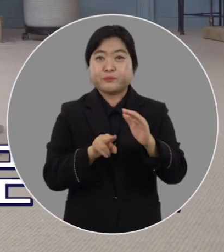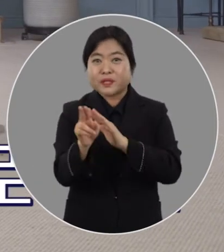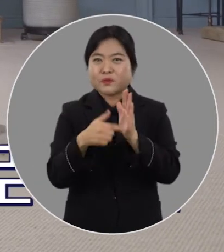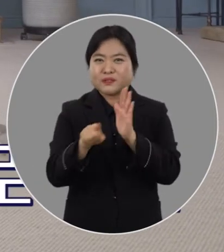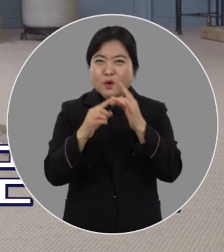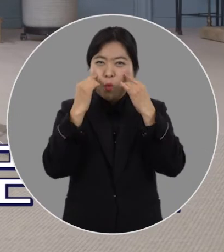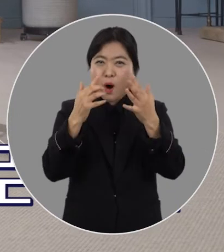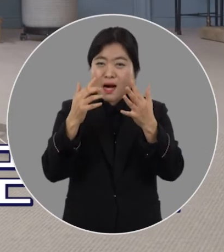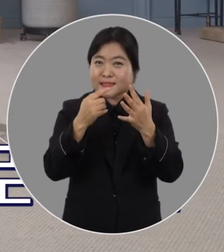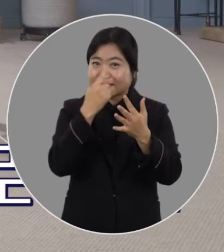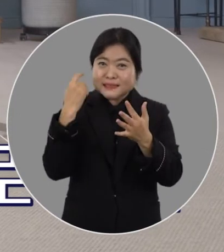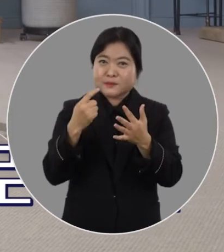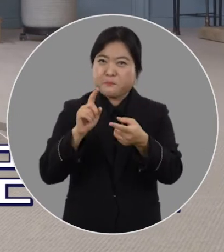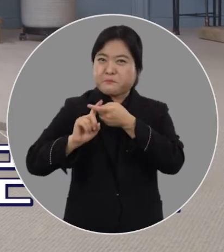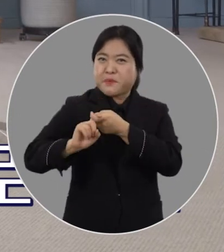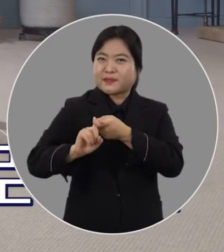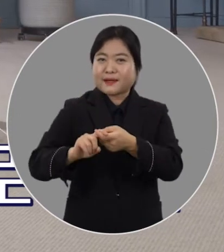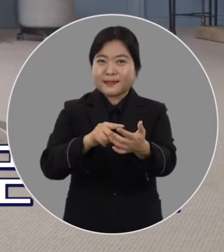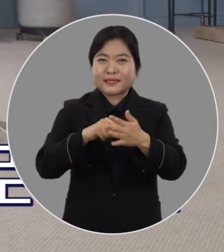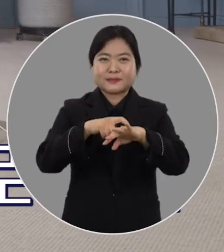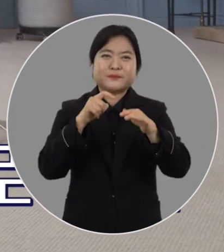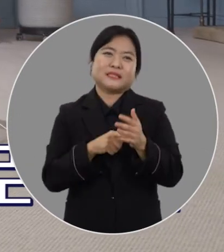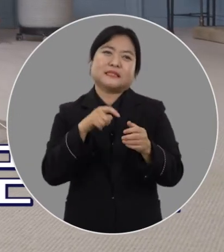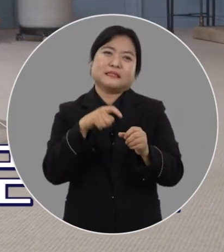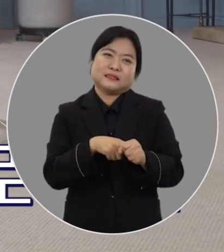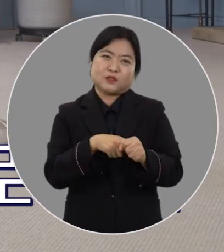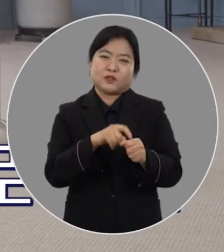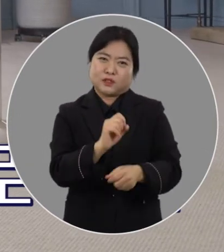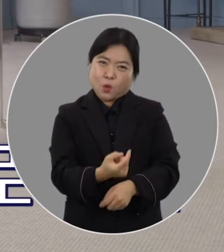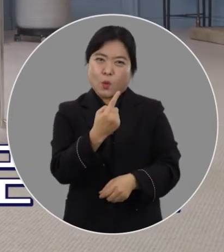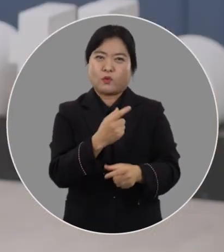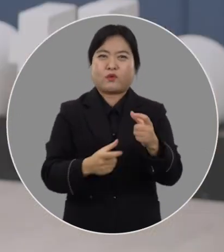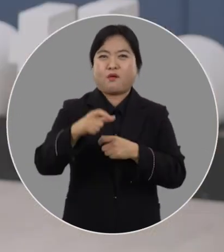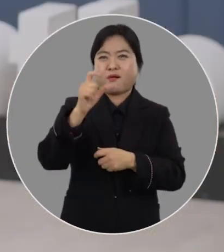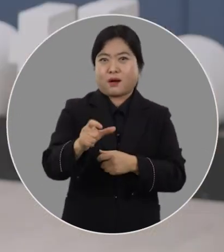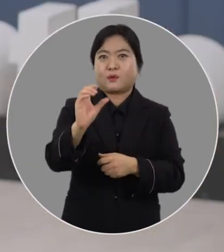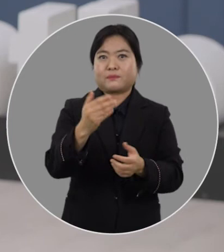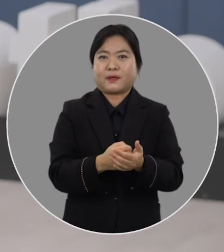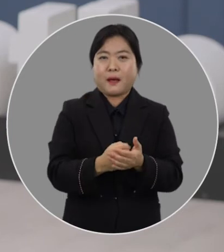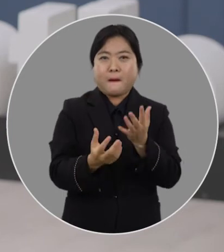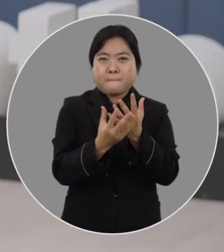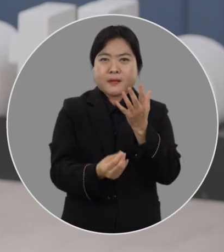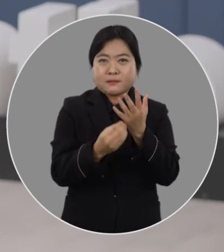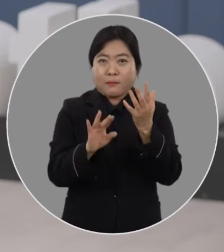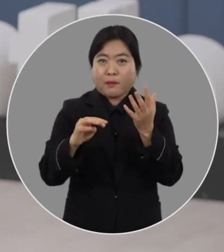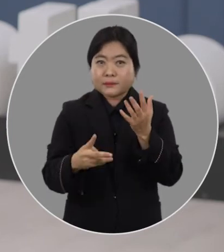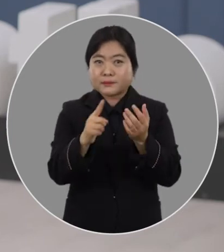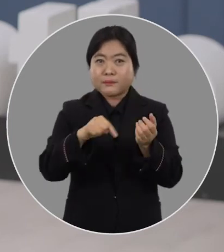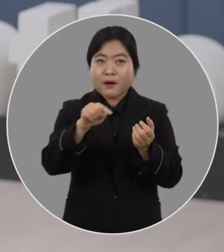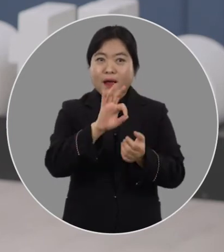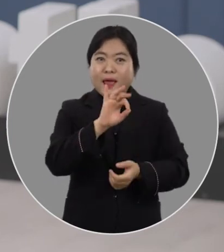편향을 나타내는 심리적 기제로 인해서 더욱더 강화됩니다. 필터 버블은